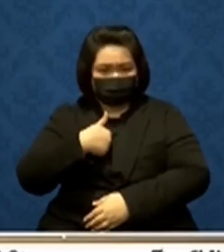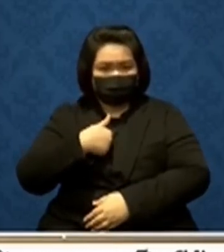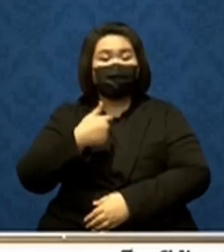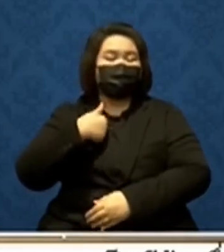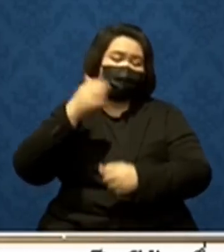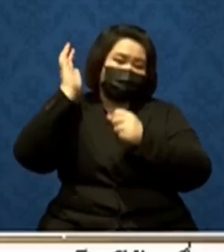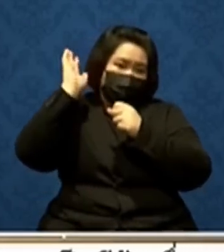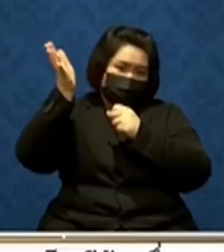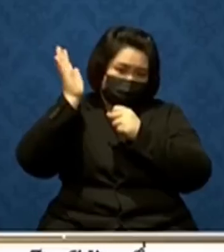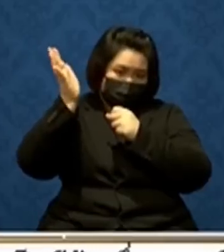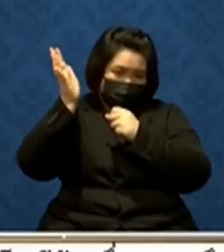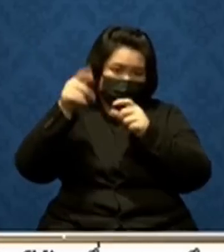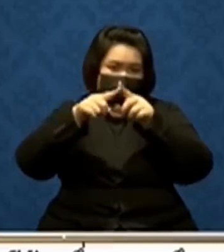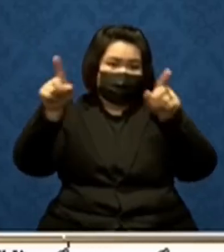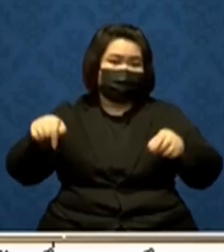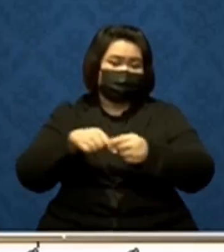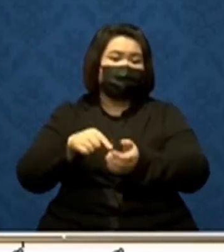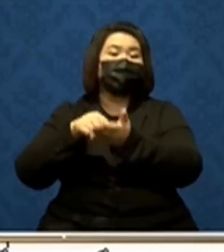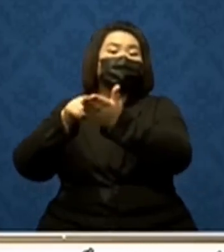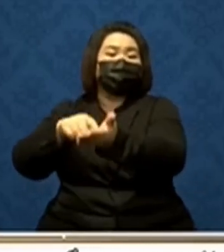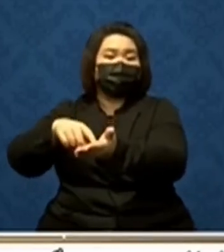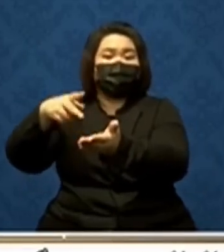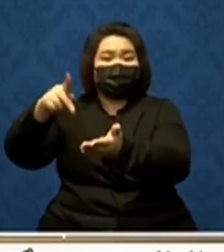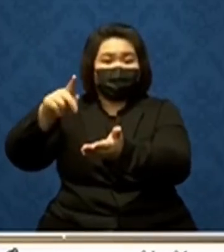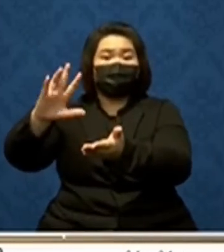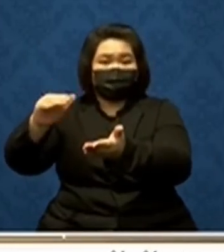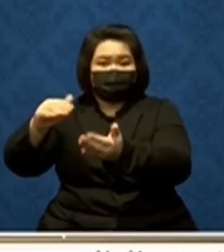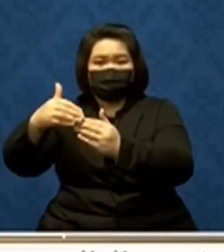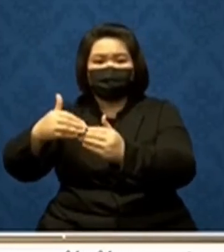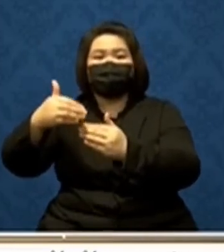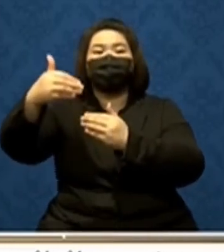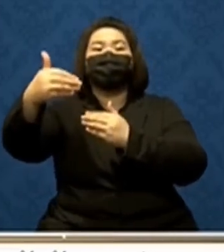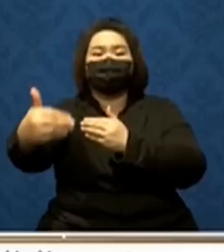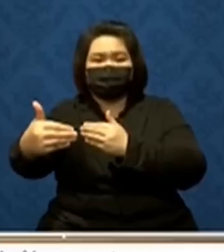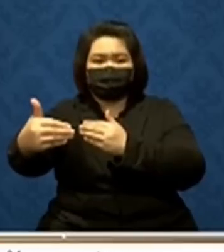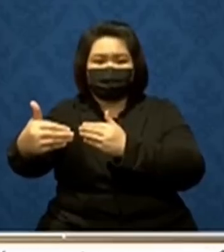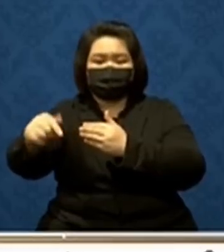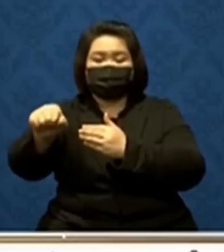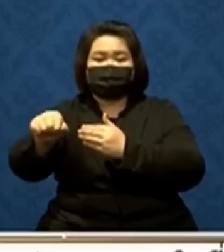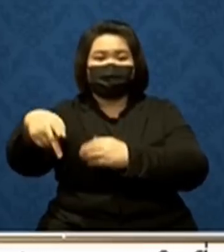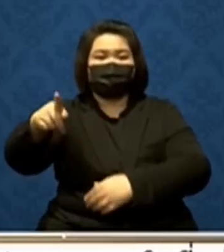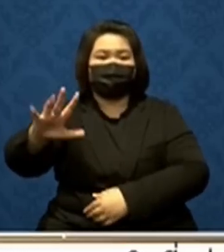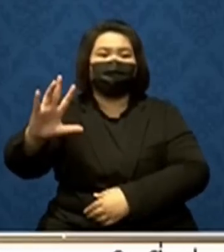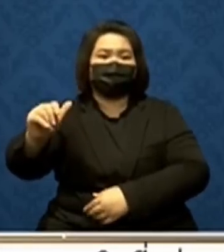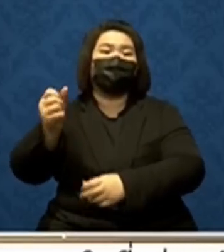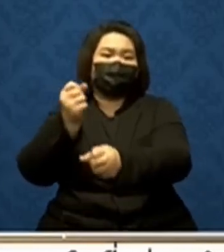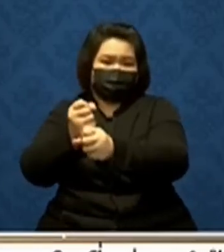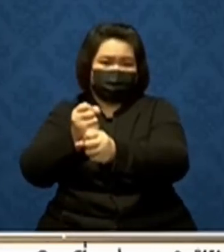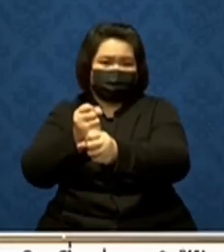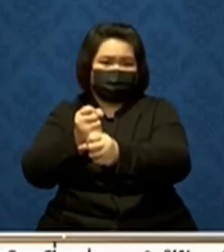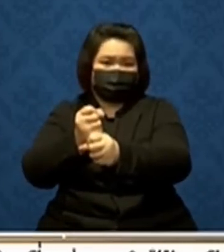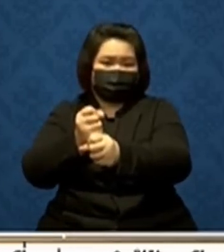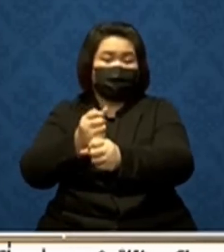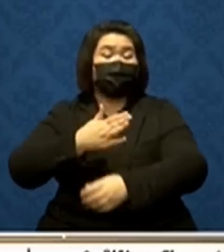คำร้องต่อปปชแล้วโป้ไทยหลังต่อมาป.ป.ช.ได้มีมตินะครับ